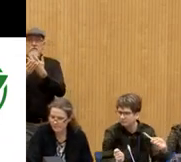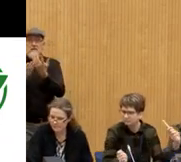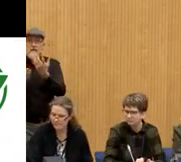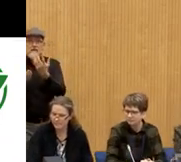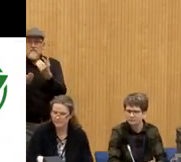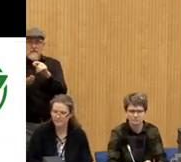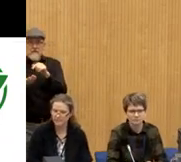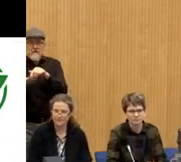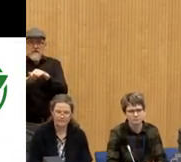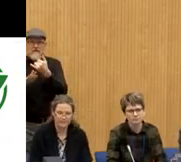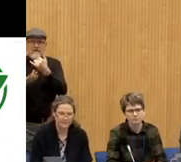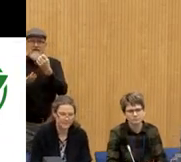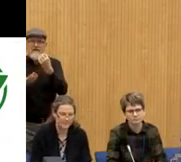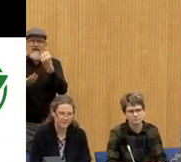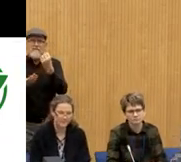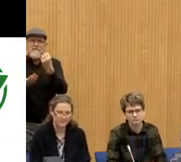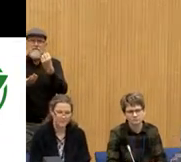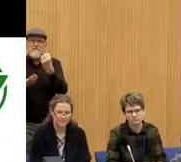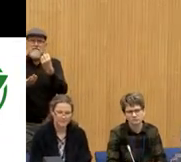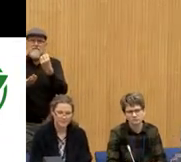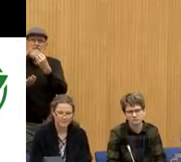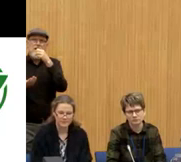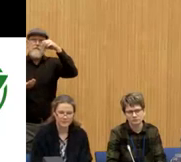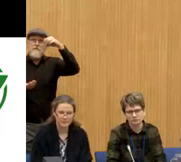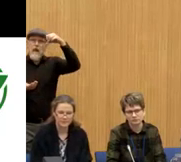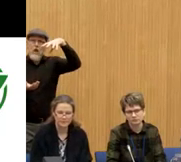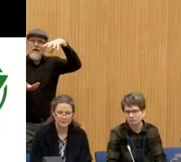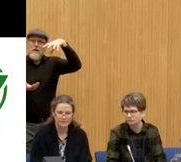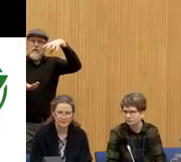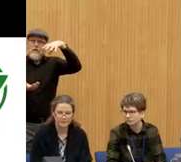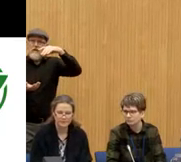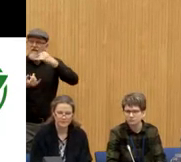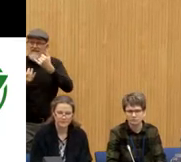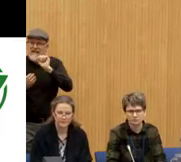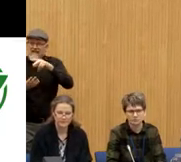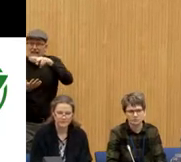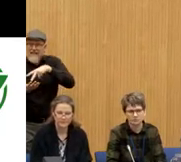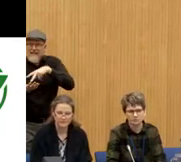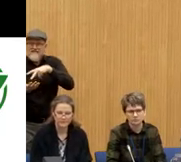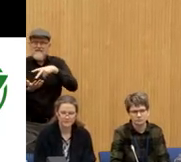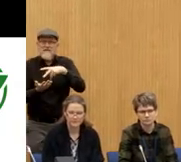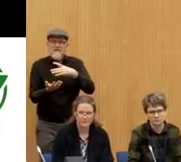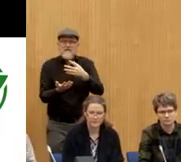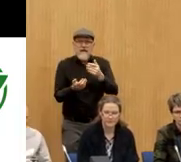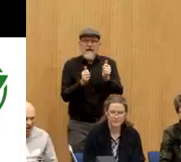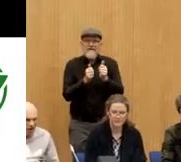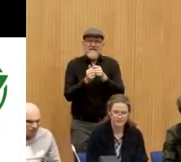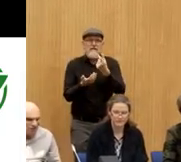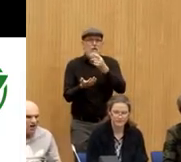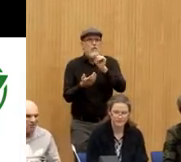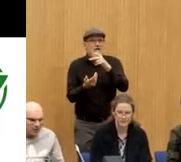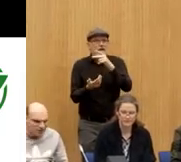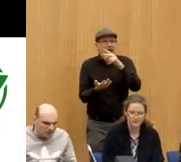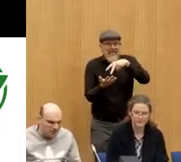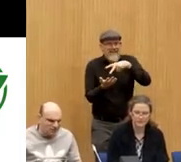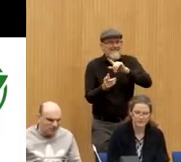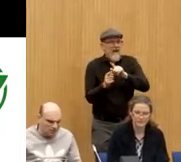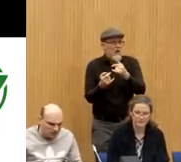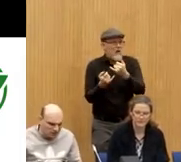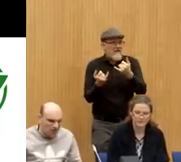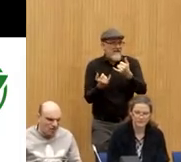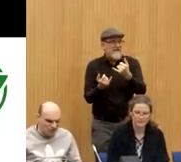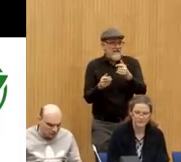brauchen Sie Begleitung durchgängig? Ich habe eine Assistenz. Wie schaut das aus? Genau, ich habe eine